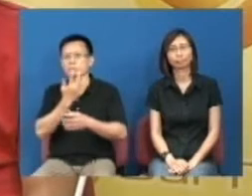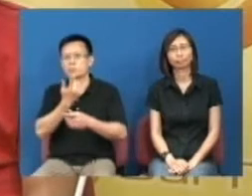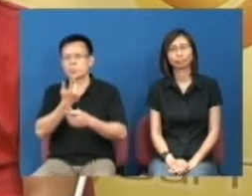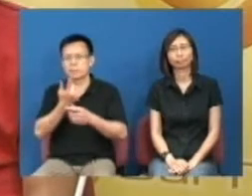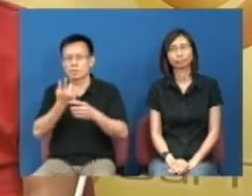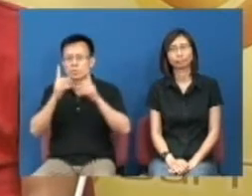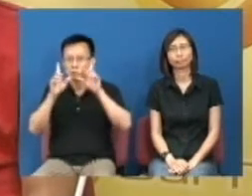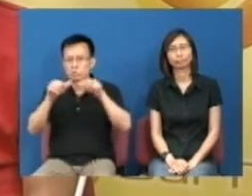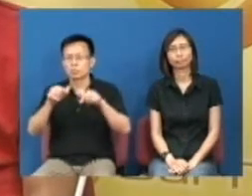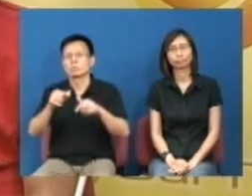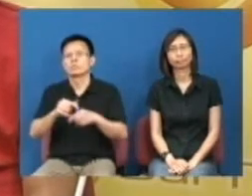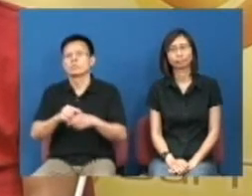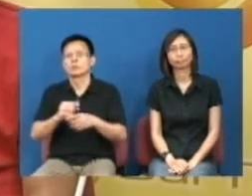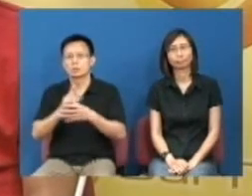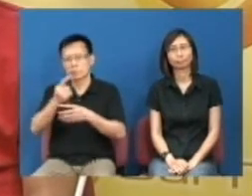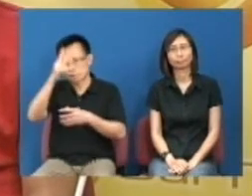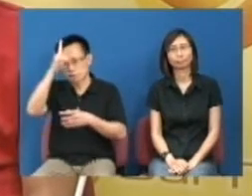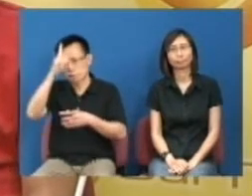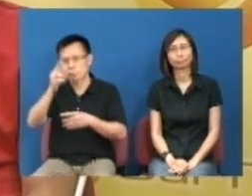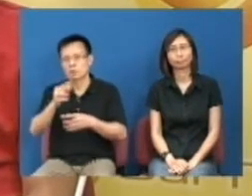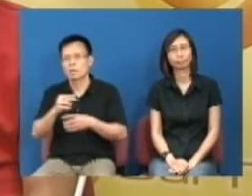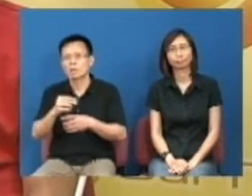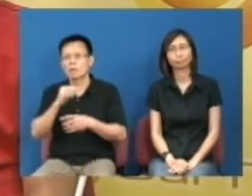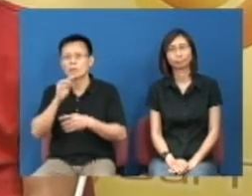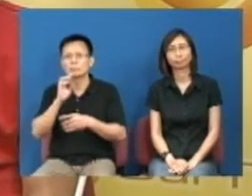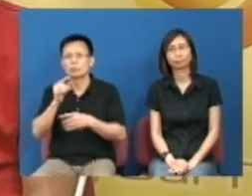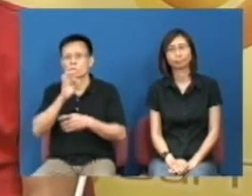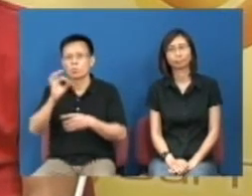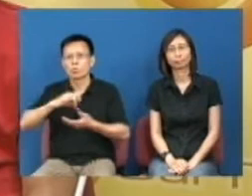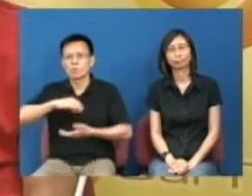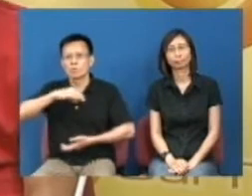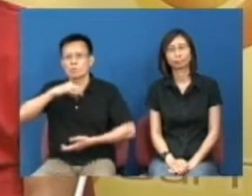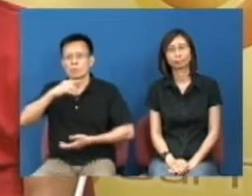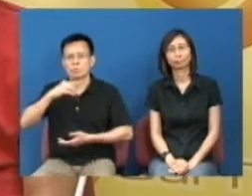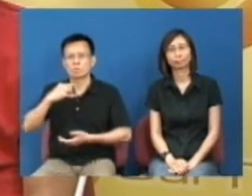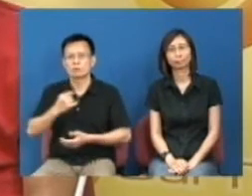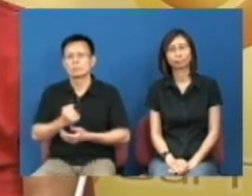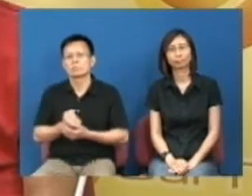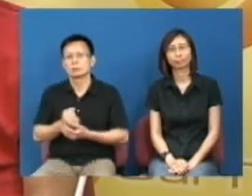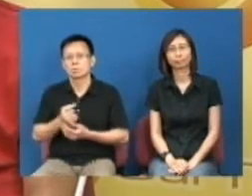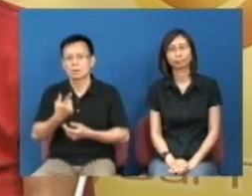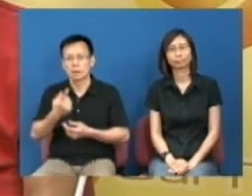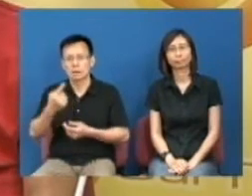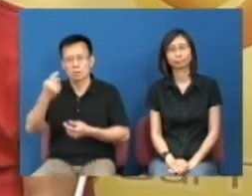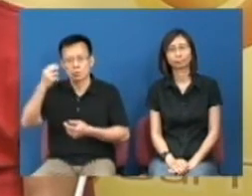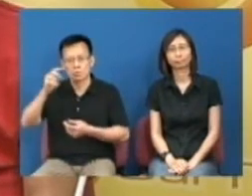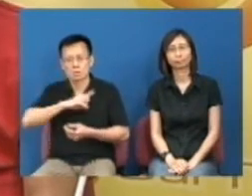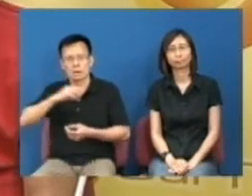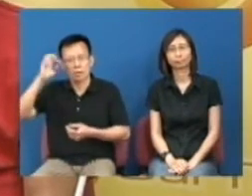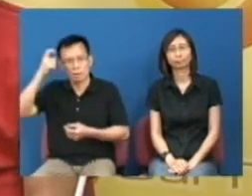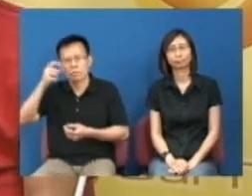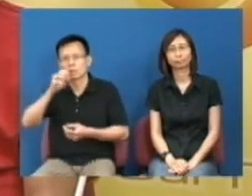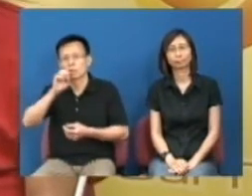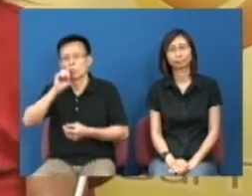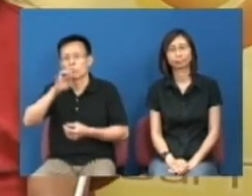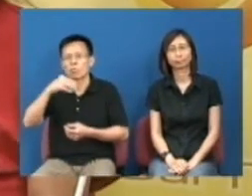應，因為政府如果沒有靈魂，即是你自己連想什麼都告訴人民知的時